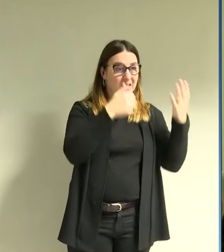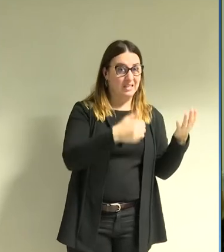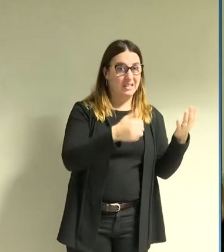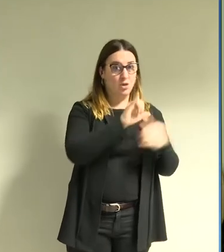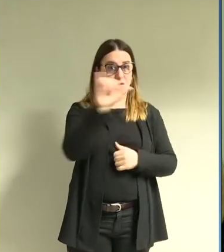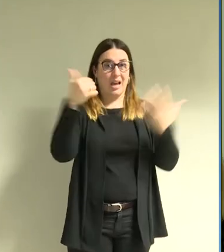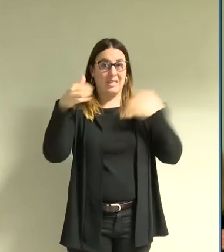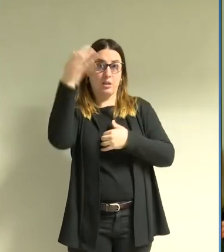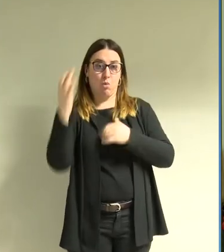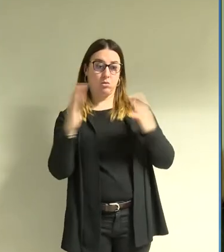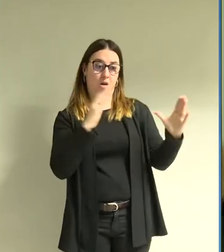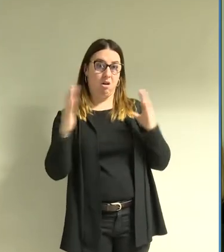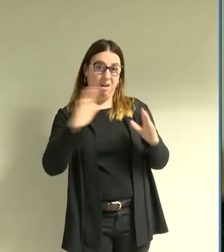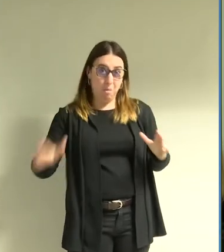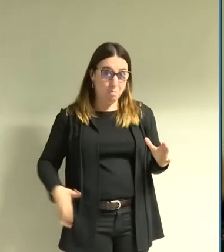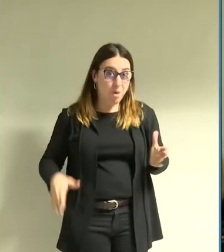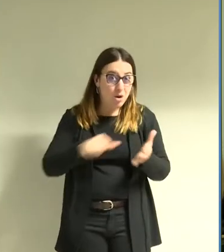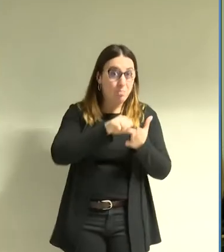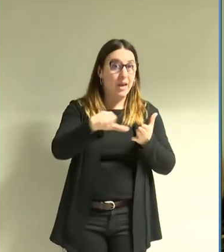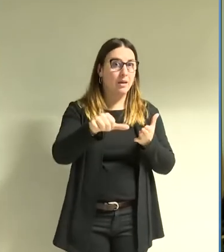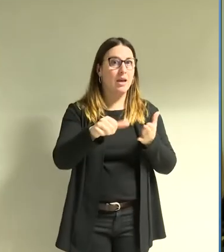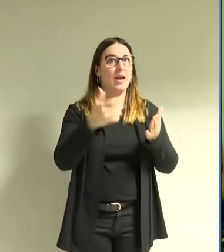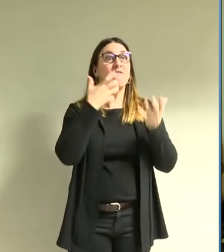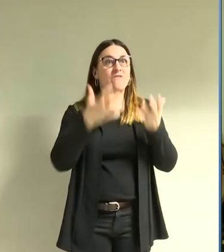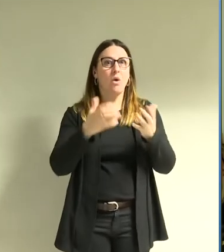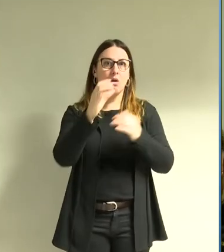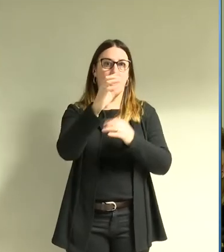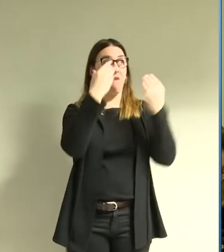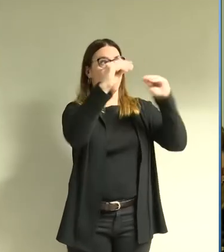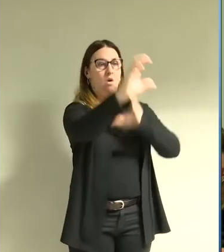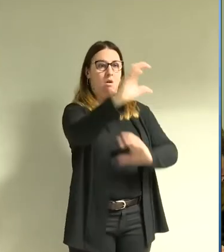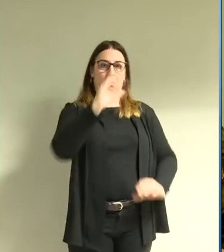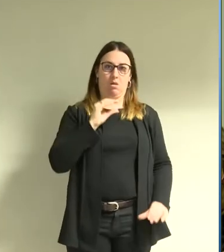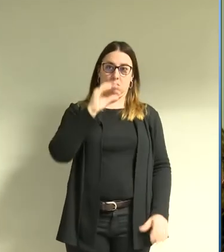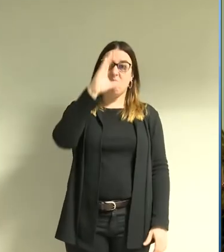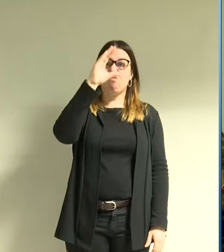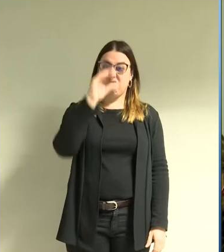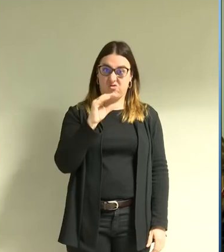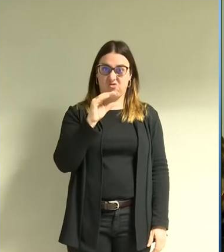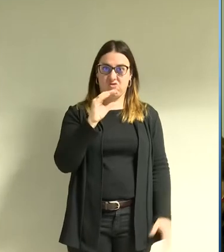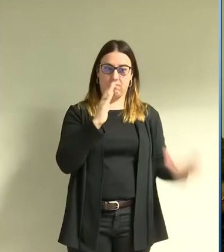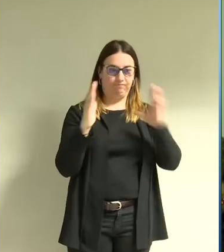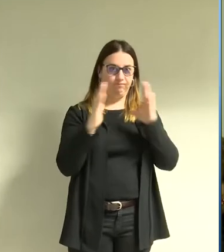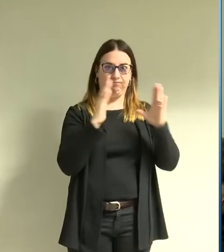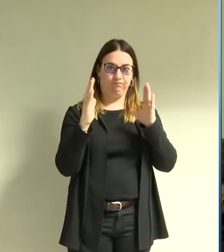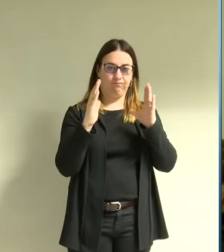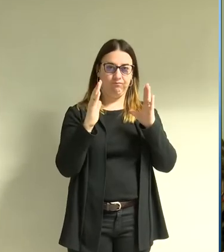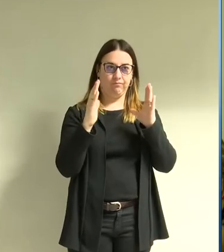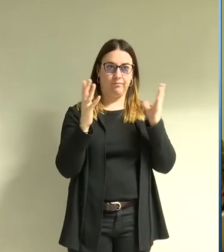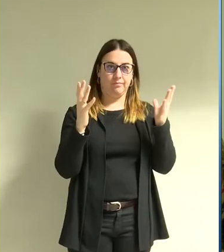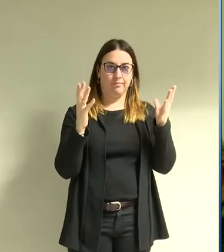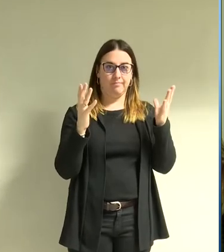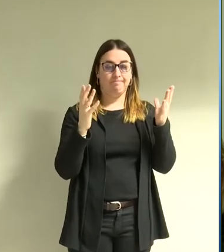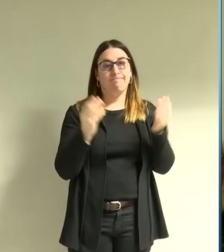selon la situation du prix qu'il espère tirer de la vente et malheureusement on sait pertinemment